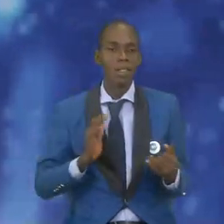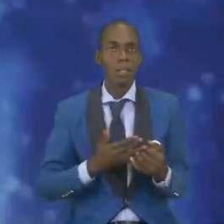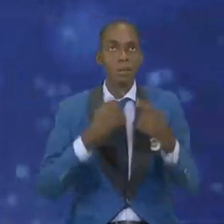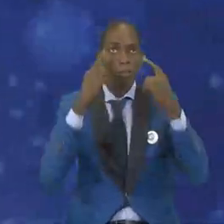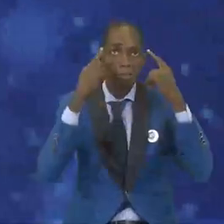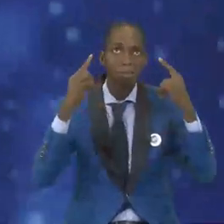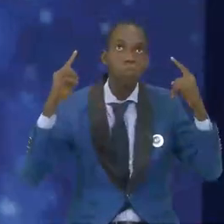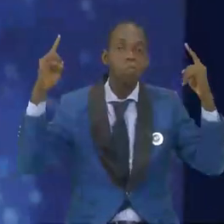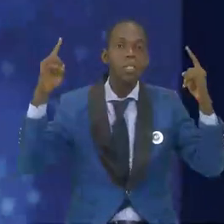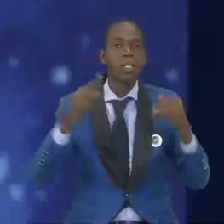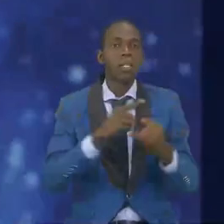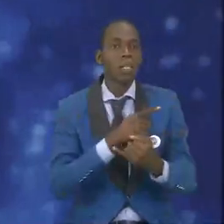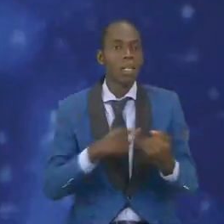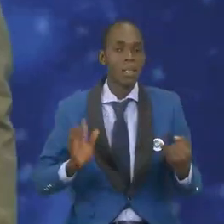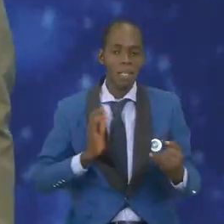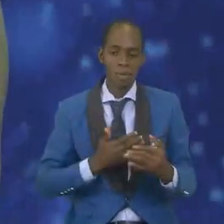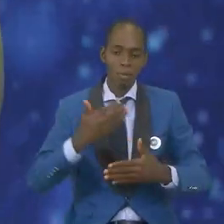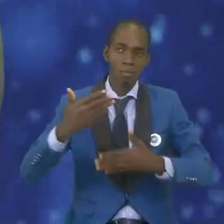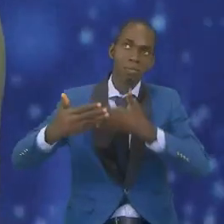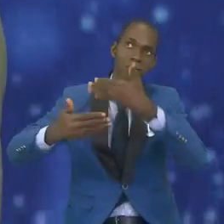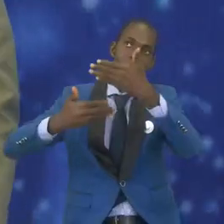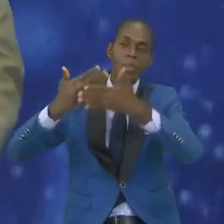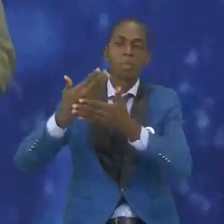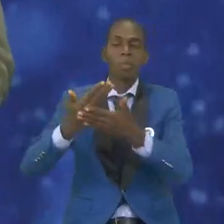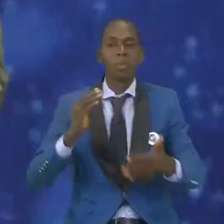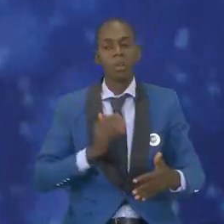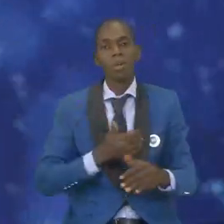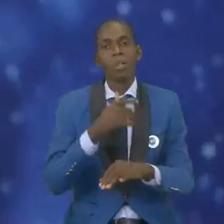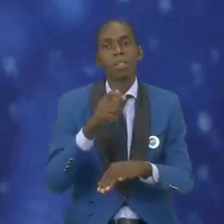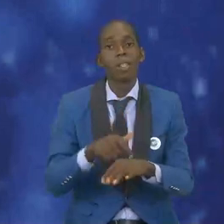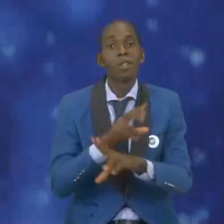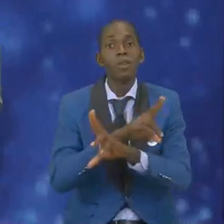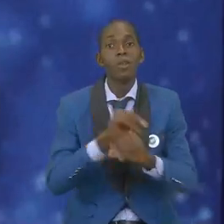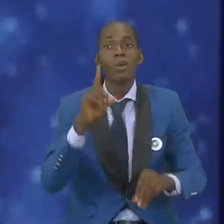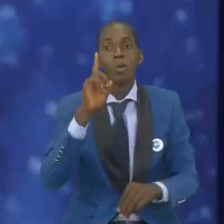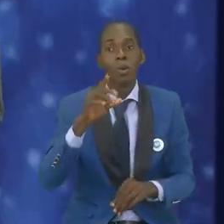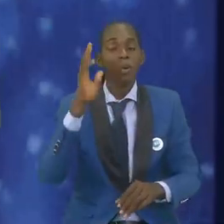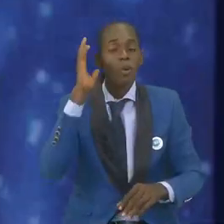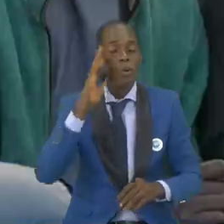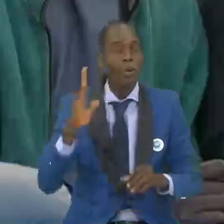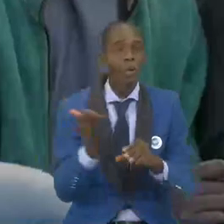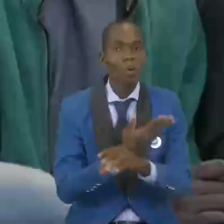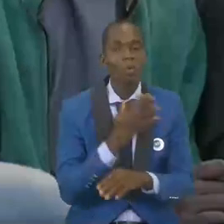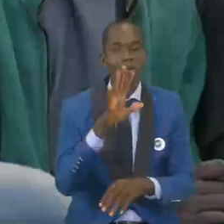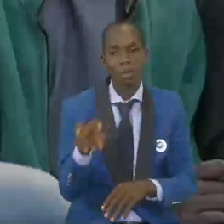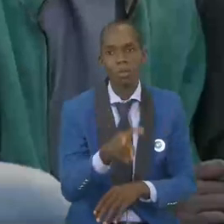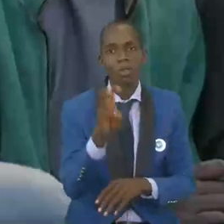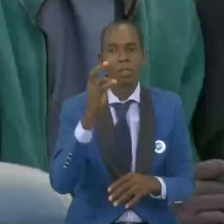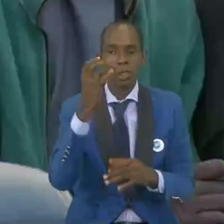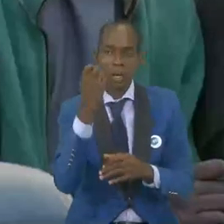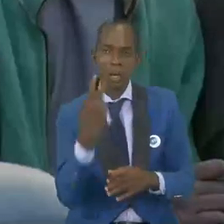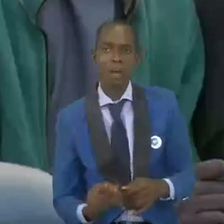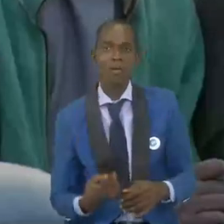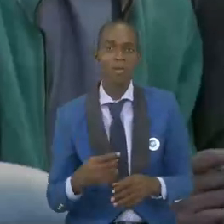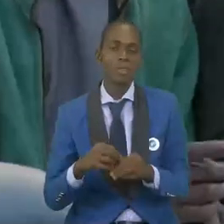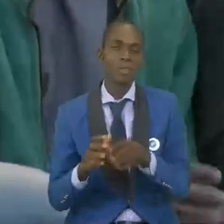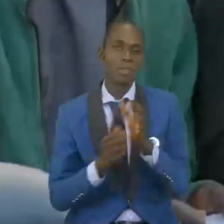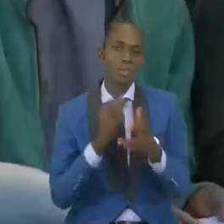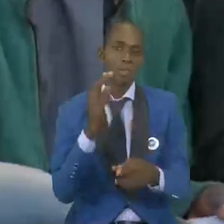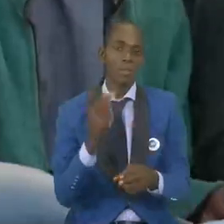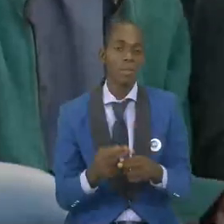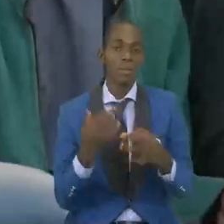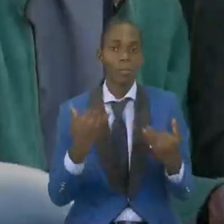qu'ils peuvent mettre fin à notre bonheur, qu'ils peuvent mettre fin à notre succès, qu'ils peuvent mettre fin à notre progrès. Avant l'heure, ne t'en